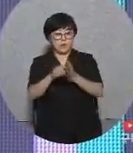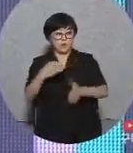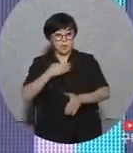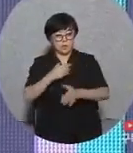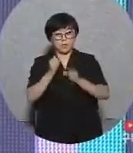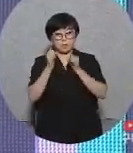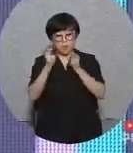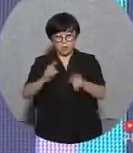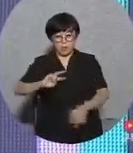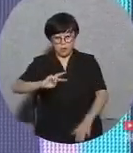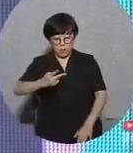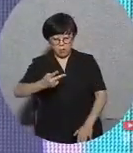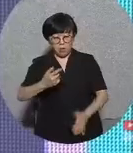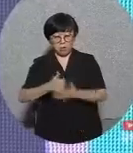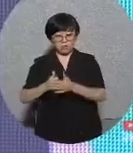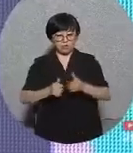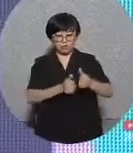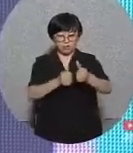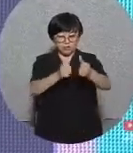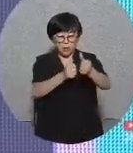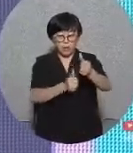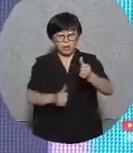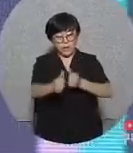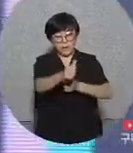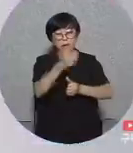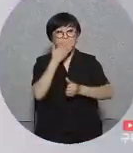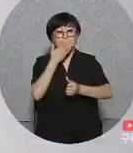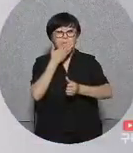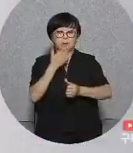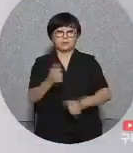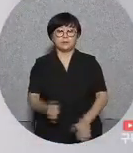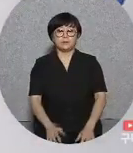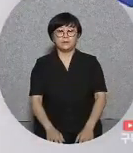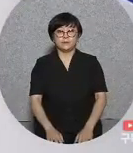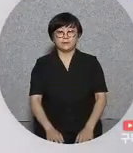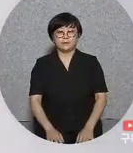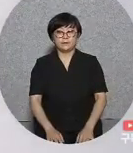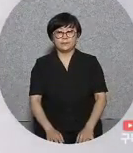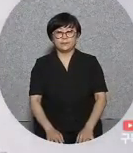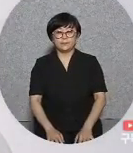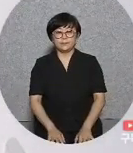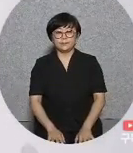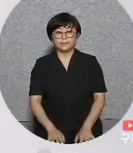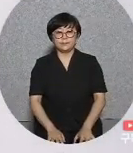그리고 추격 경제에서 선도 경제로 우리 경제를 바꿔 줄 것입니다